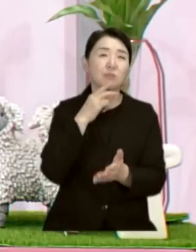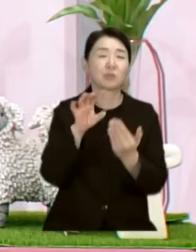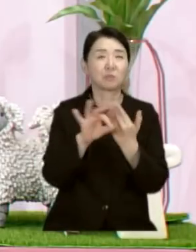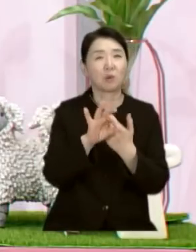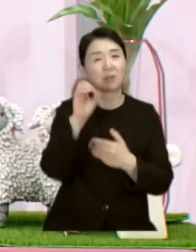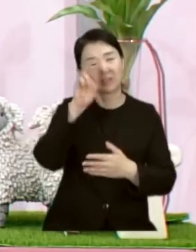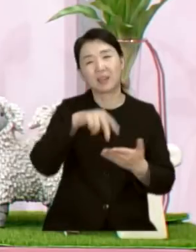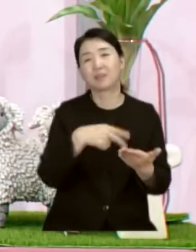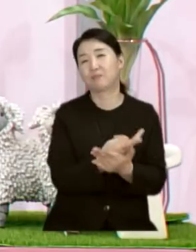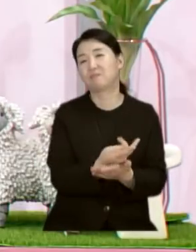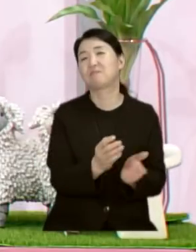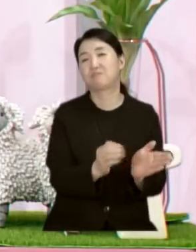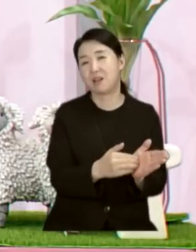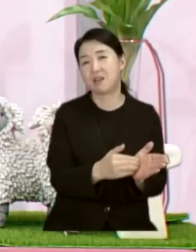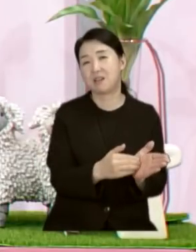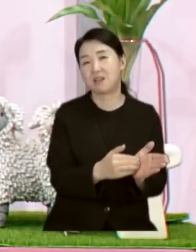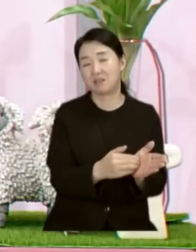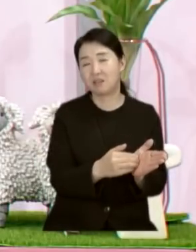그죠? 그냥